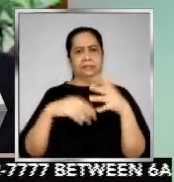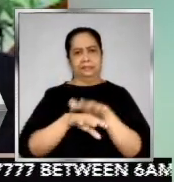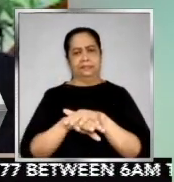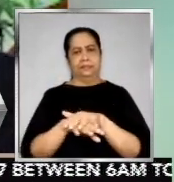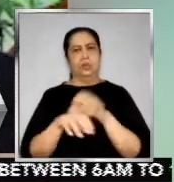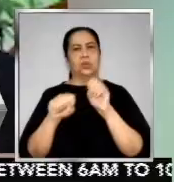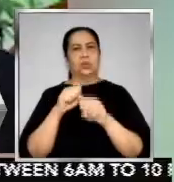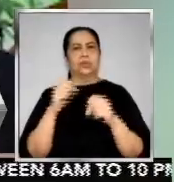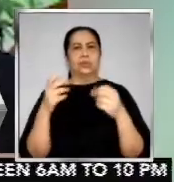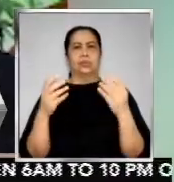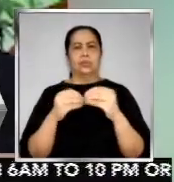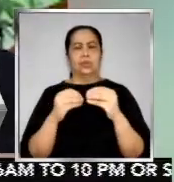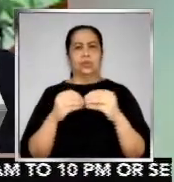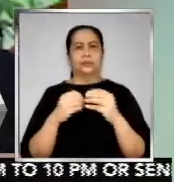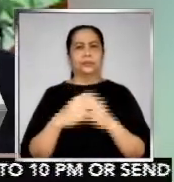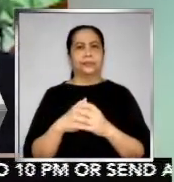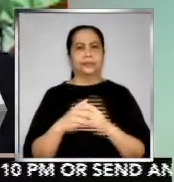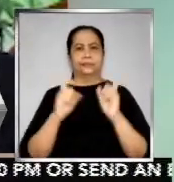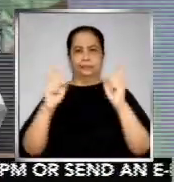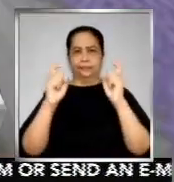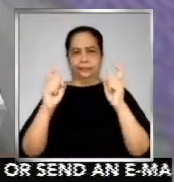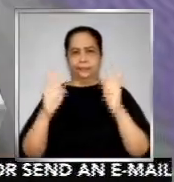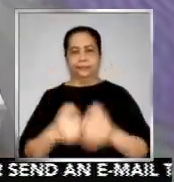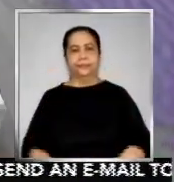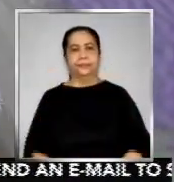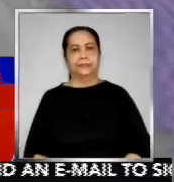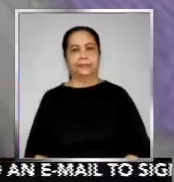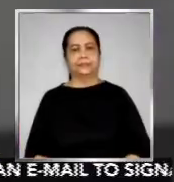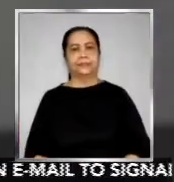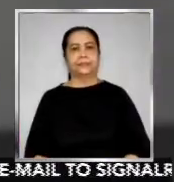mas mabilis. Joseph Morong, Nakatutok 24 Oras.